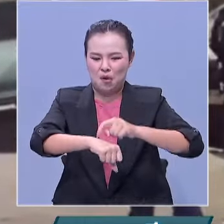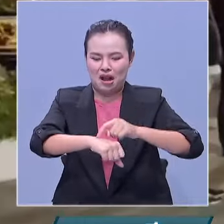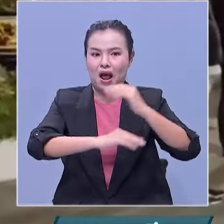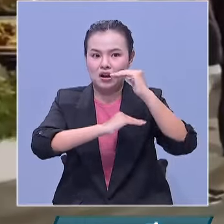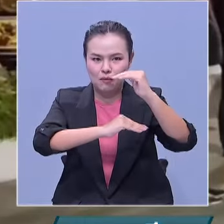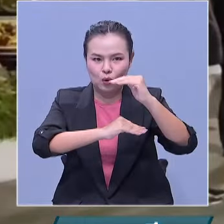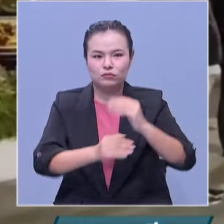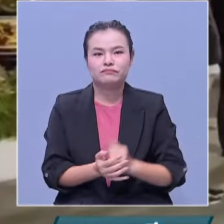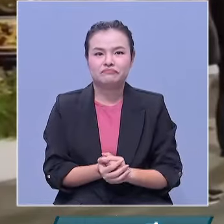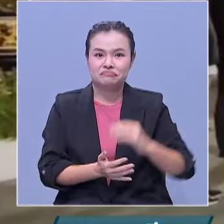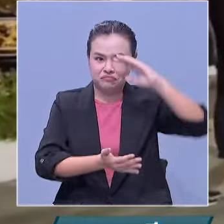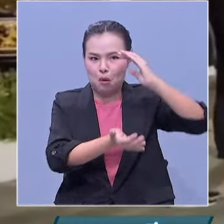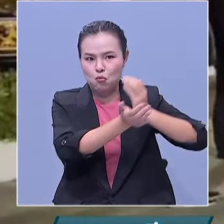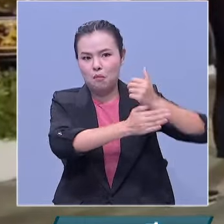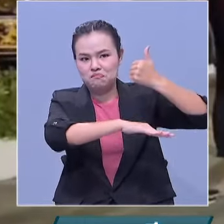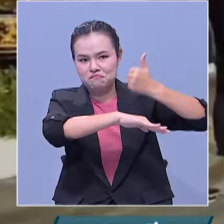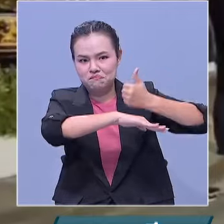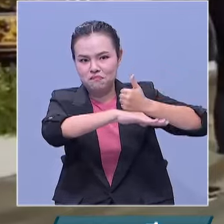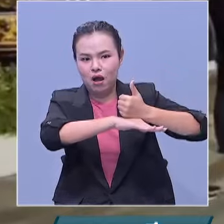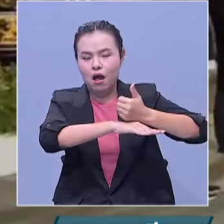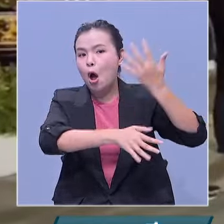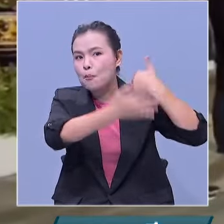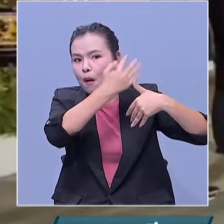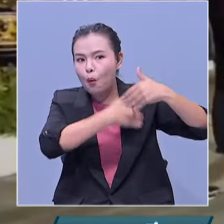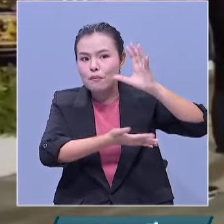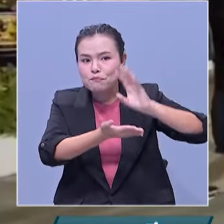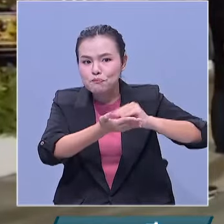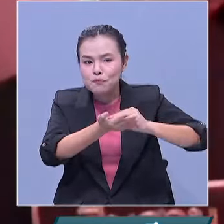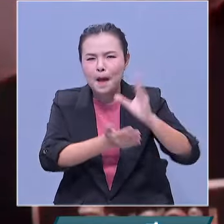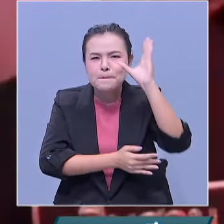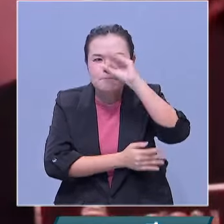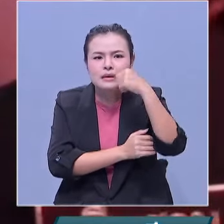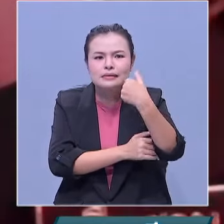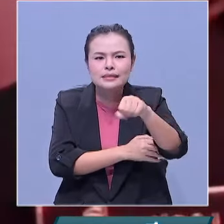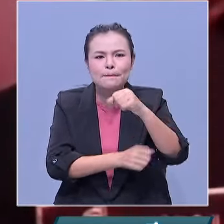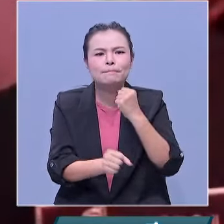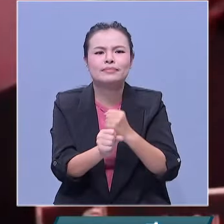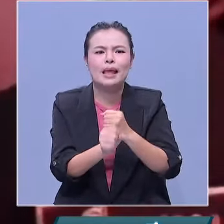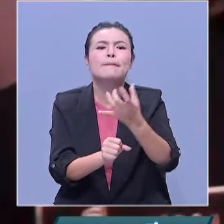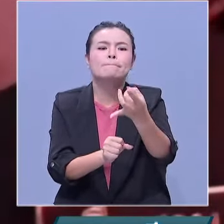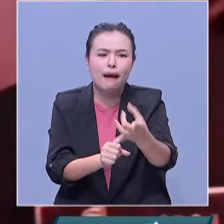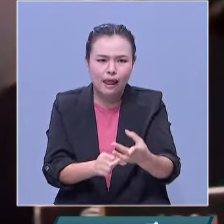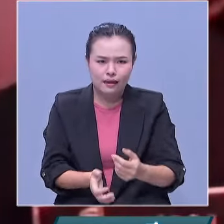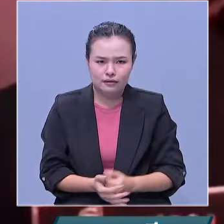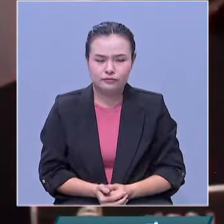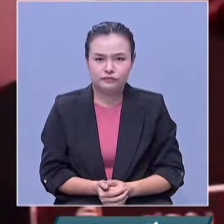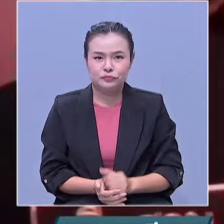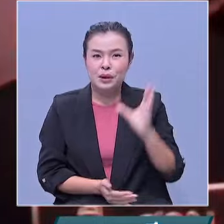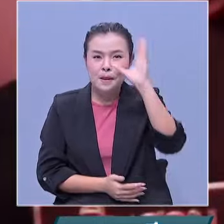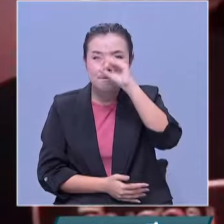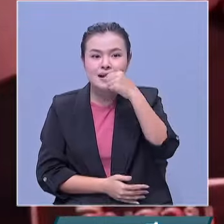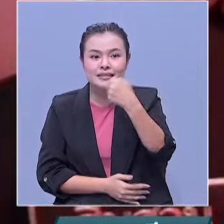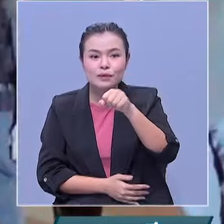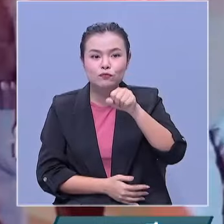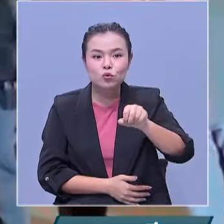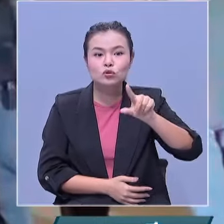ตามที่ผบตรสังการมานะคะบอกว่าต้องทำประวัติสอบถามที่ออกมาในช่วงกลางคืนแบบนี้มาทำอะไรอครับซึ่งเมื่อตอน 22:30นเนี่ยนะครับ